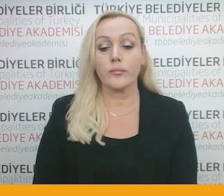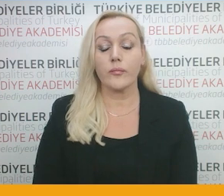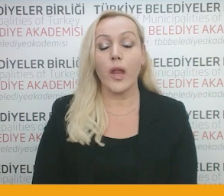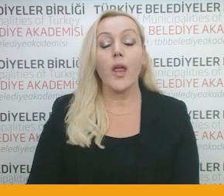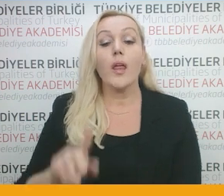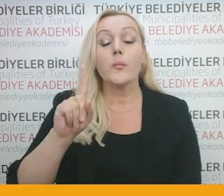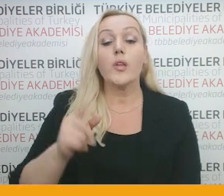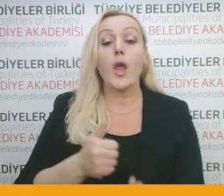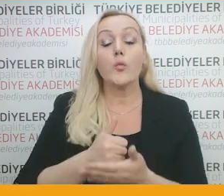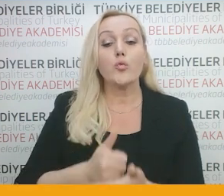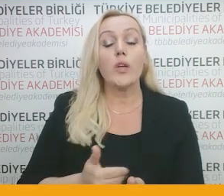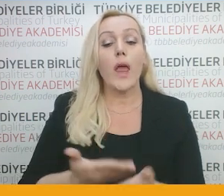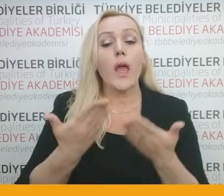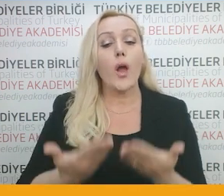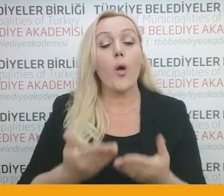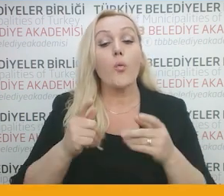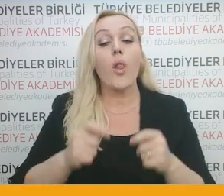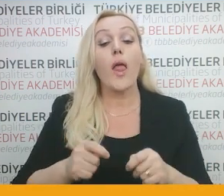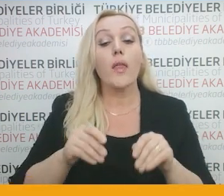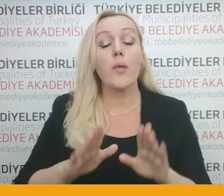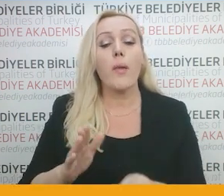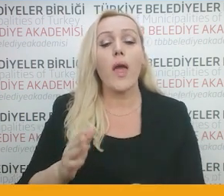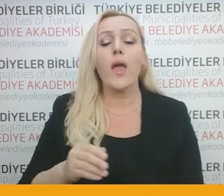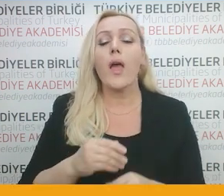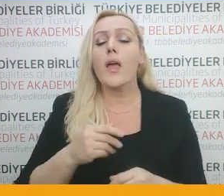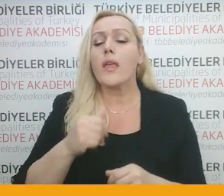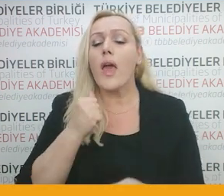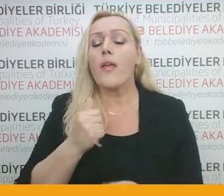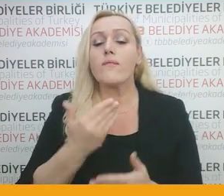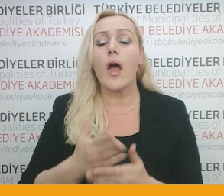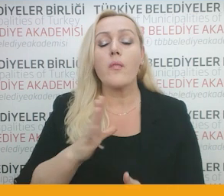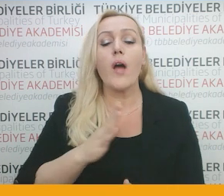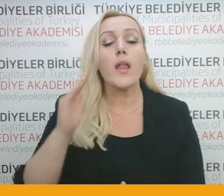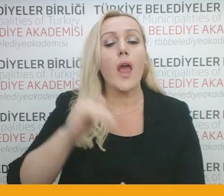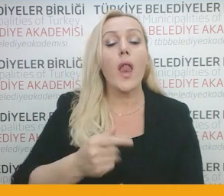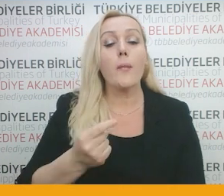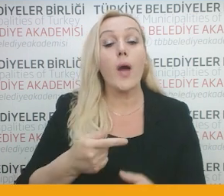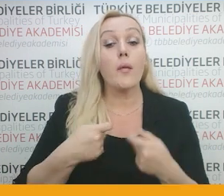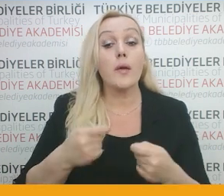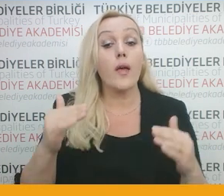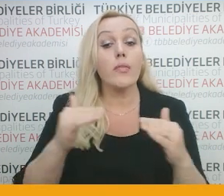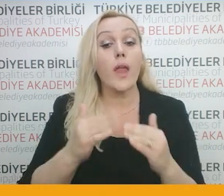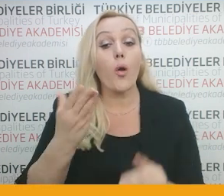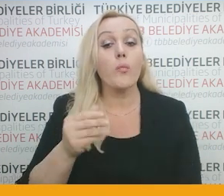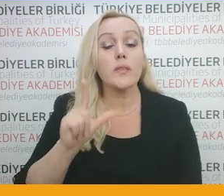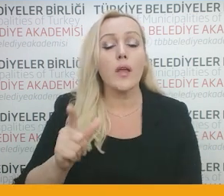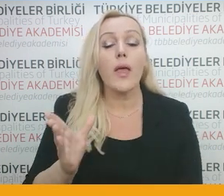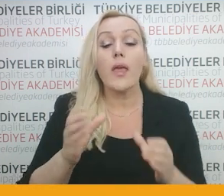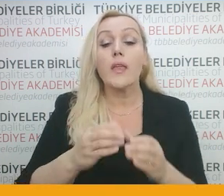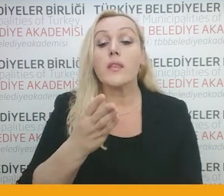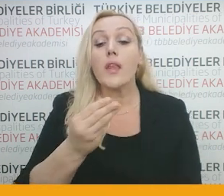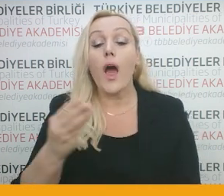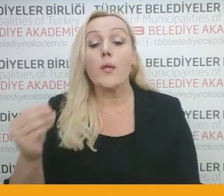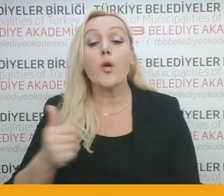Bir de bütçede red ve iadeler kısmı arkadaşlar. Bütçenin gelir ve gider denklik esastır dedik. İdarelerin bütçe